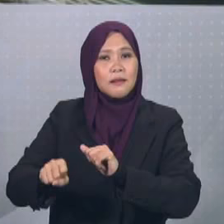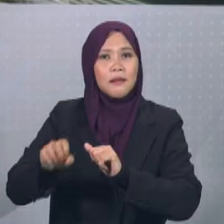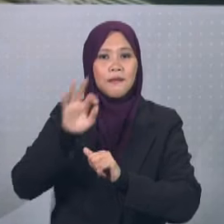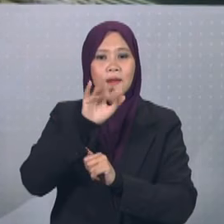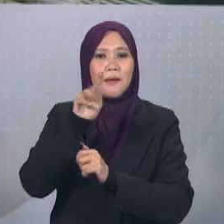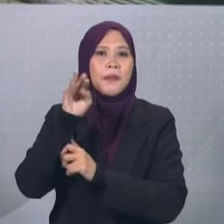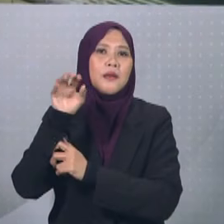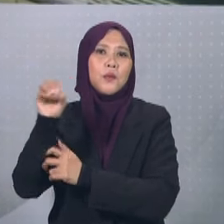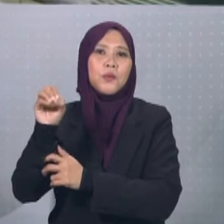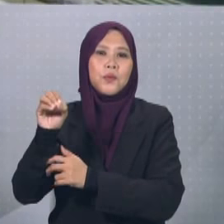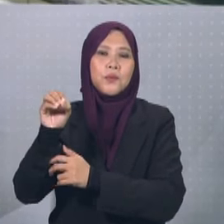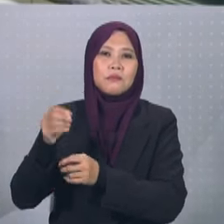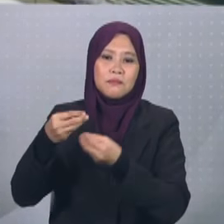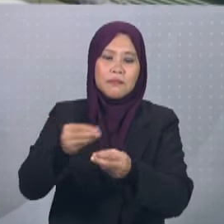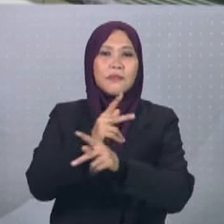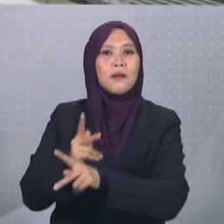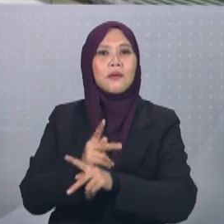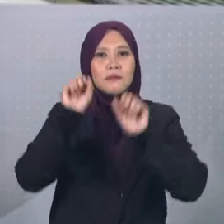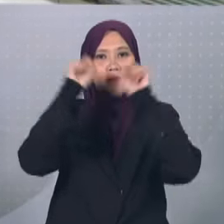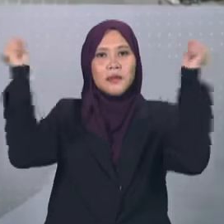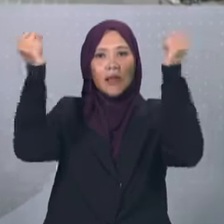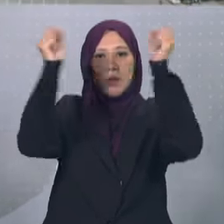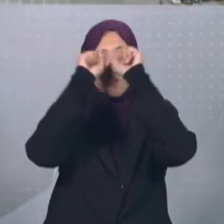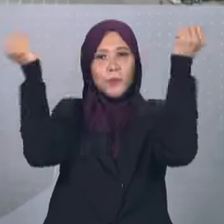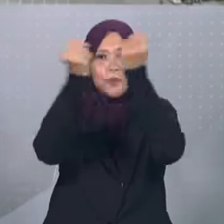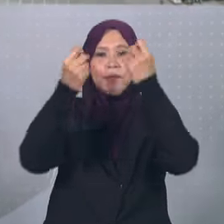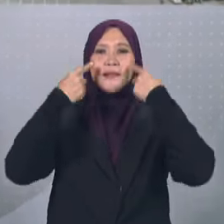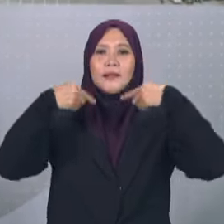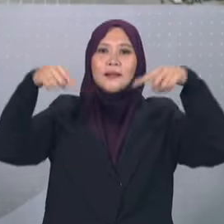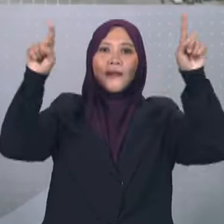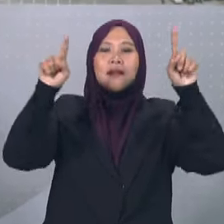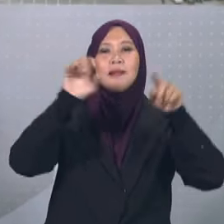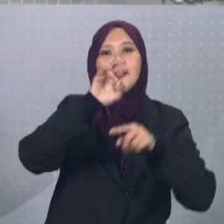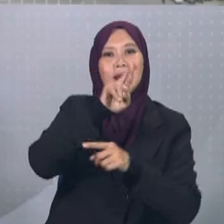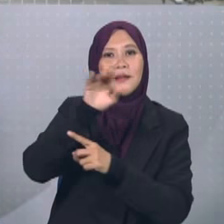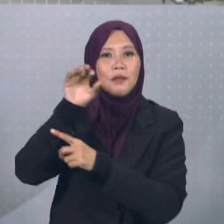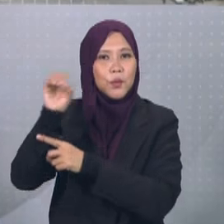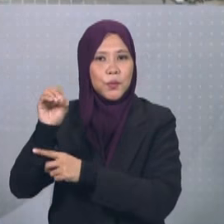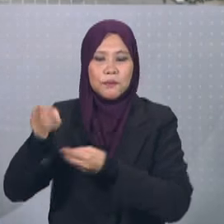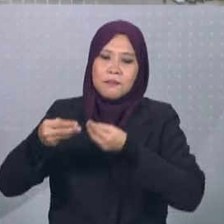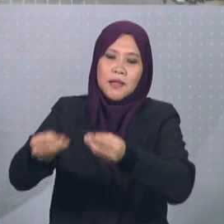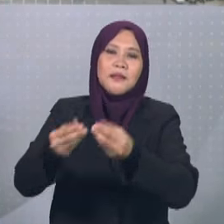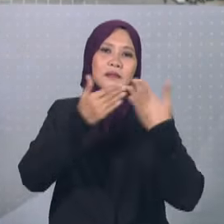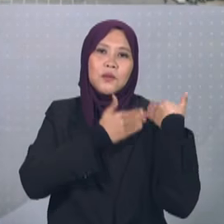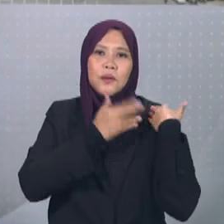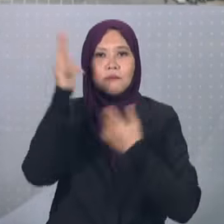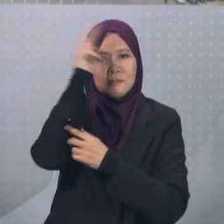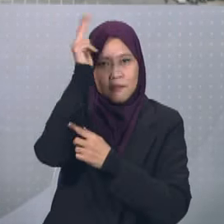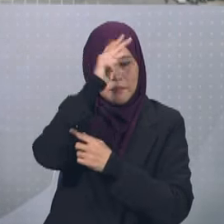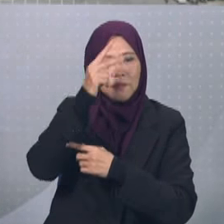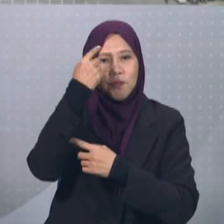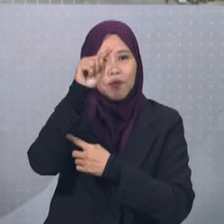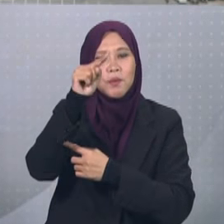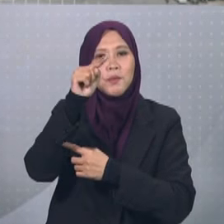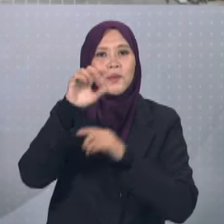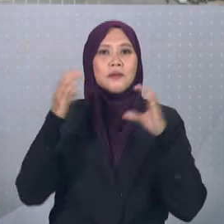Flamengo menyerahkan kawalan ke atas Stadium Maracana yang terkenal di Rio de Janeiro kepada pihak berkuasa. Presiden klub